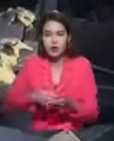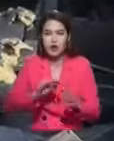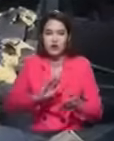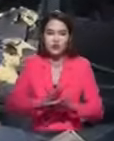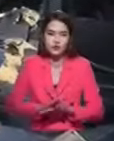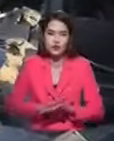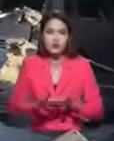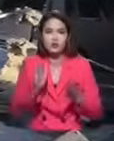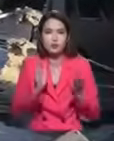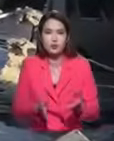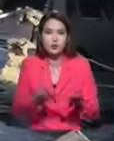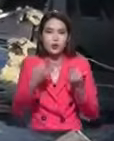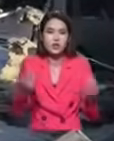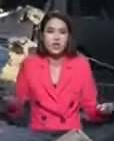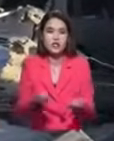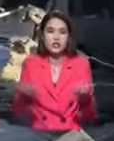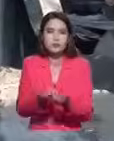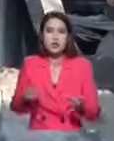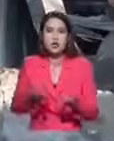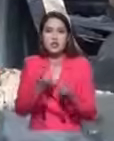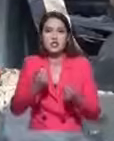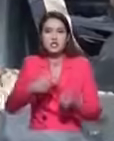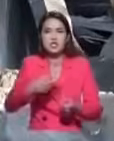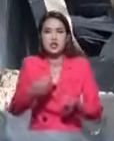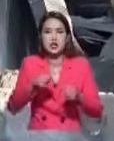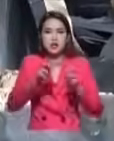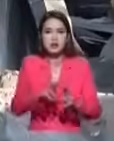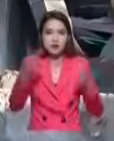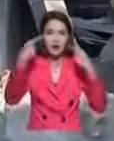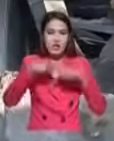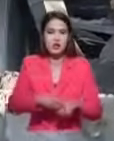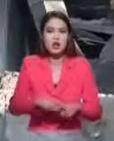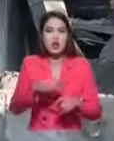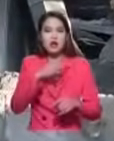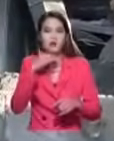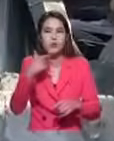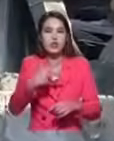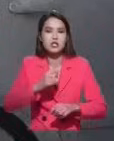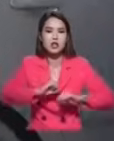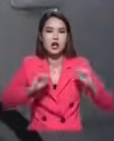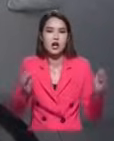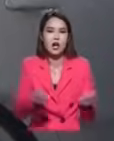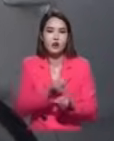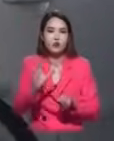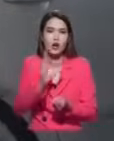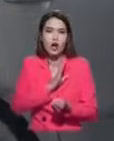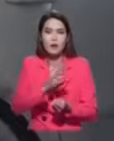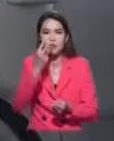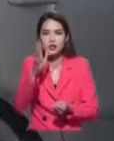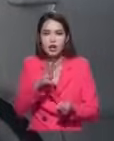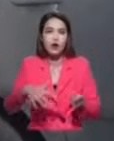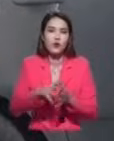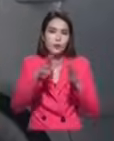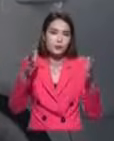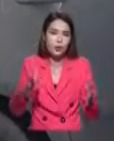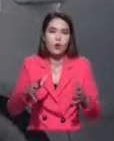происшествия работали 200 спасателей и 39 единиц техники. Поиски осложнялись 30-градусным морозом, сильным ветром и большой